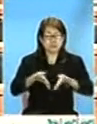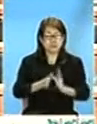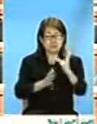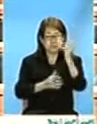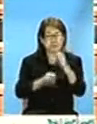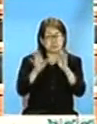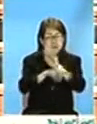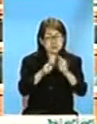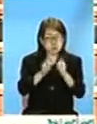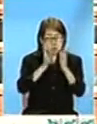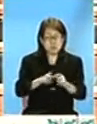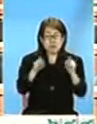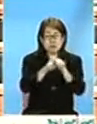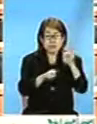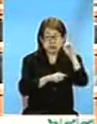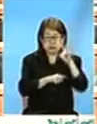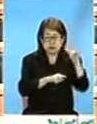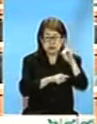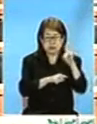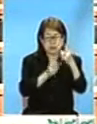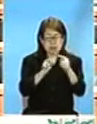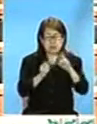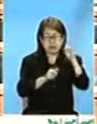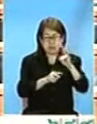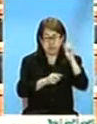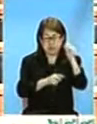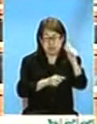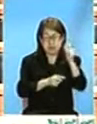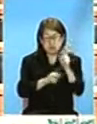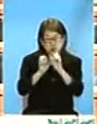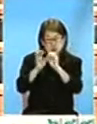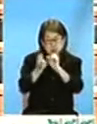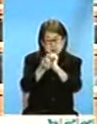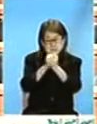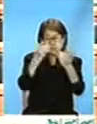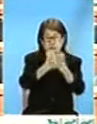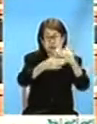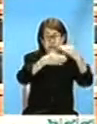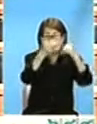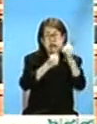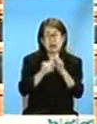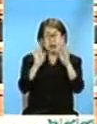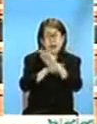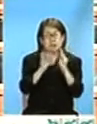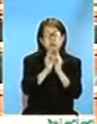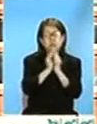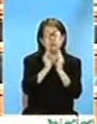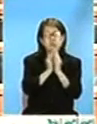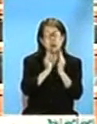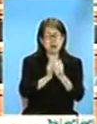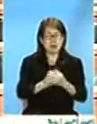ริฐที่ล้วนแล้วแต่ฝึกหัดพัฒนาได้เป็นบัวสามเหล่า ไม่ใช่บัวสีเหล่านะครับสีเหล่ามา